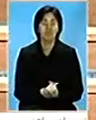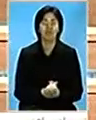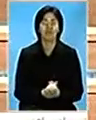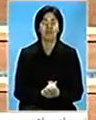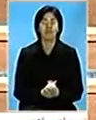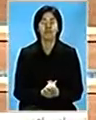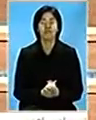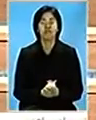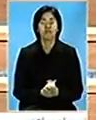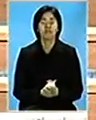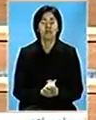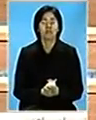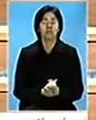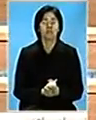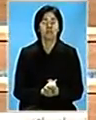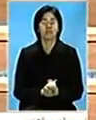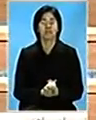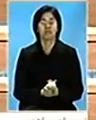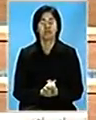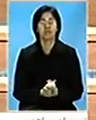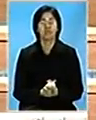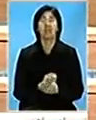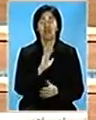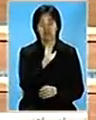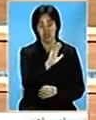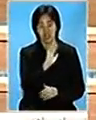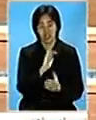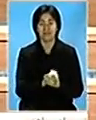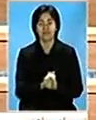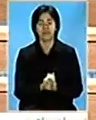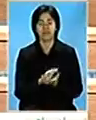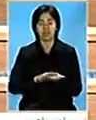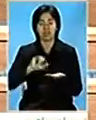ว้และนอกจากนี้ในค่านิยมร่วมของท่านไม่ว่าจะเป็น